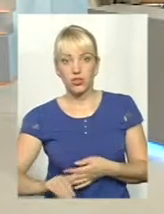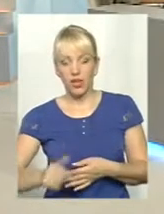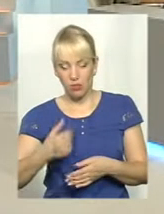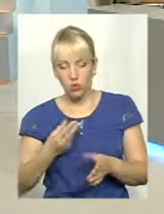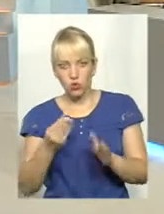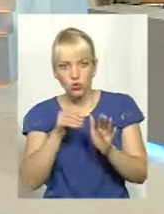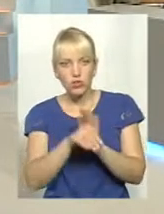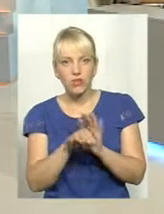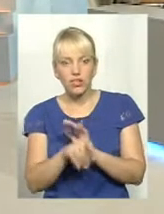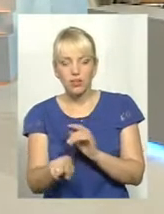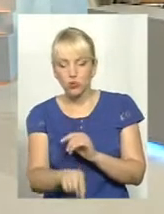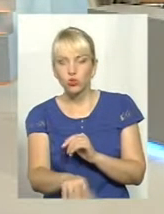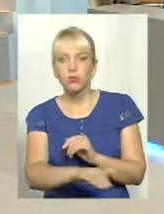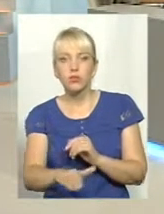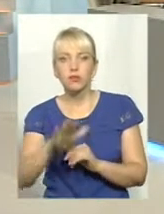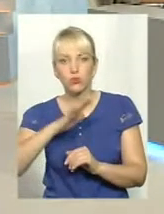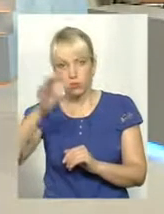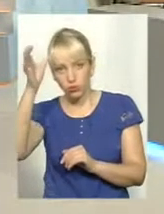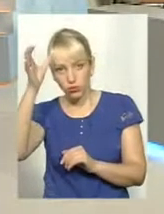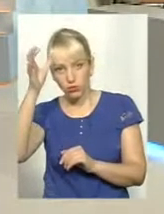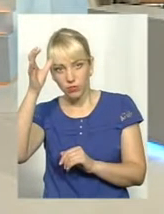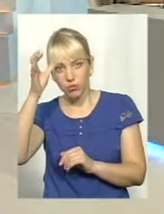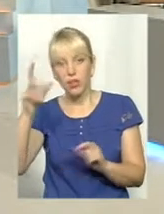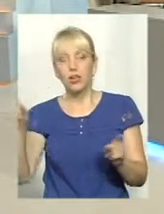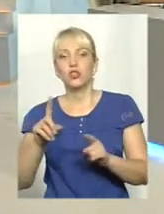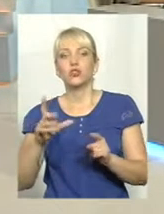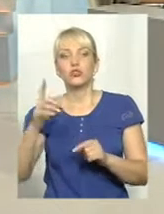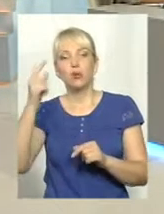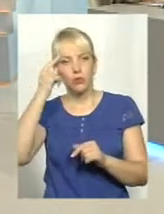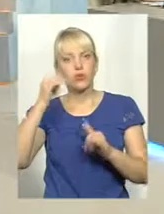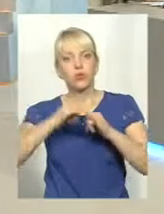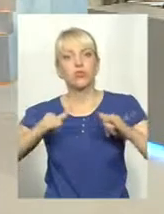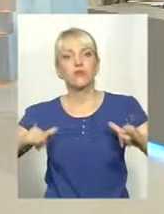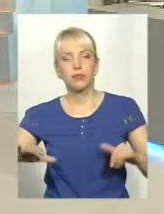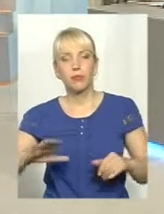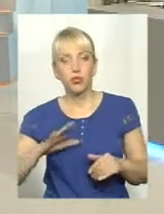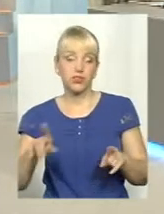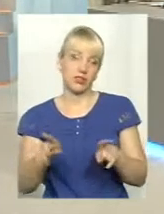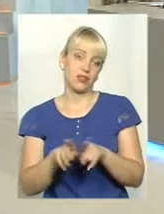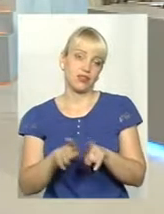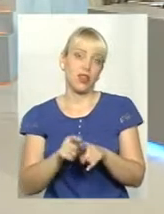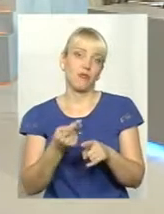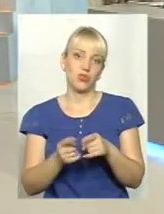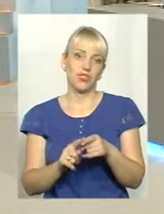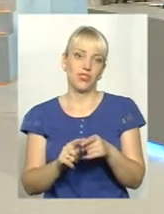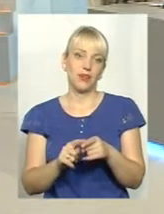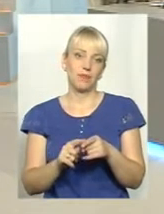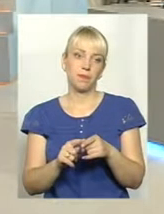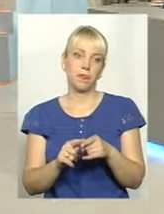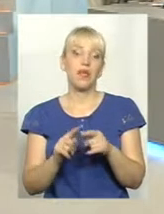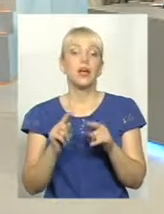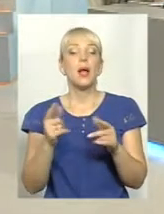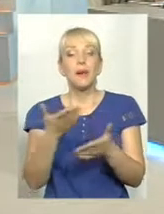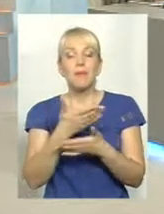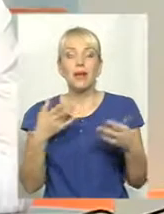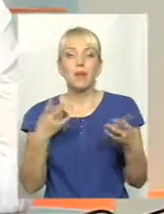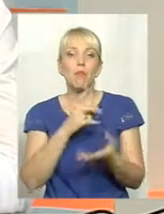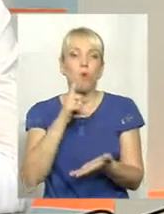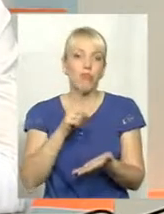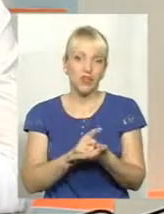мірі можливості і треба всіх захищати, тому що життя сьогодні дуже непросте. Але разом з тим і треба розвиватись. Ми ж